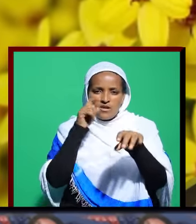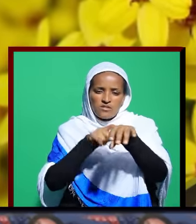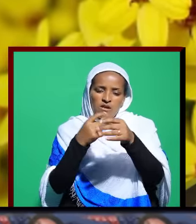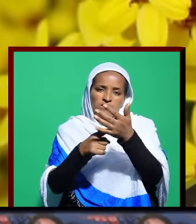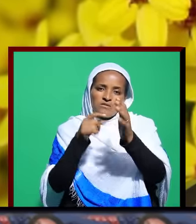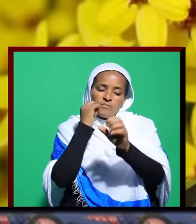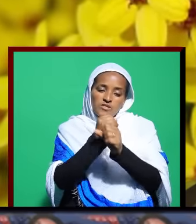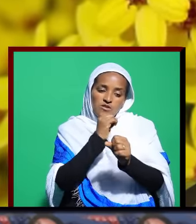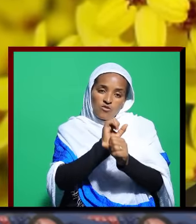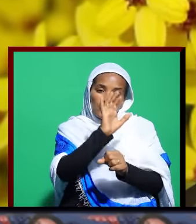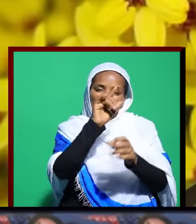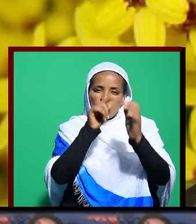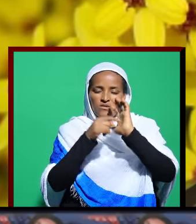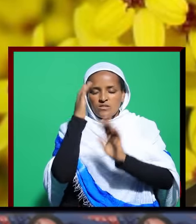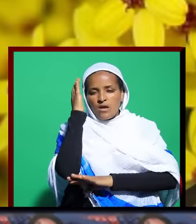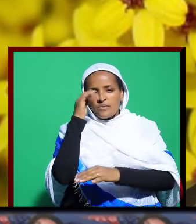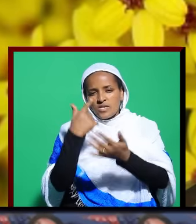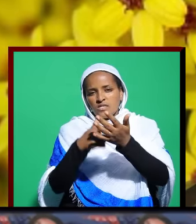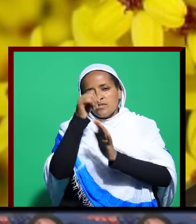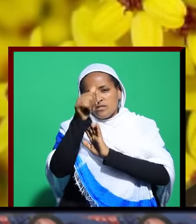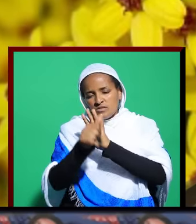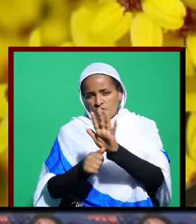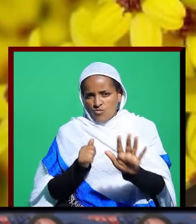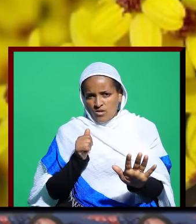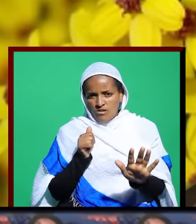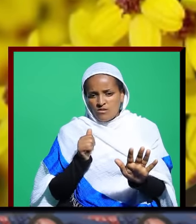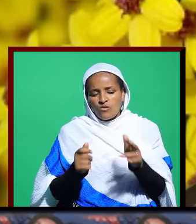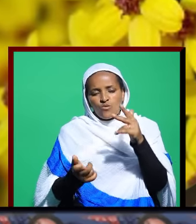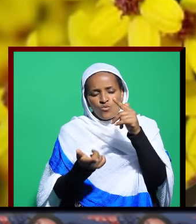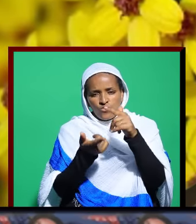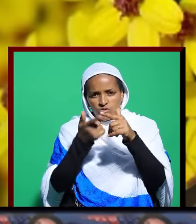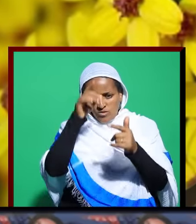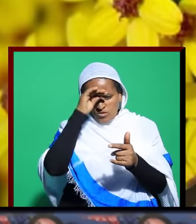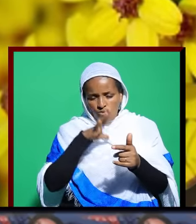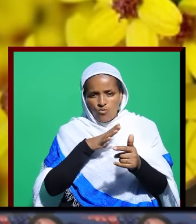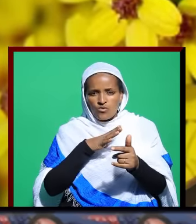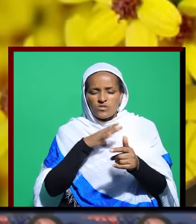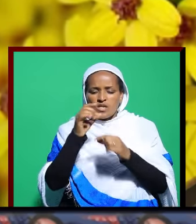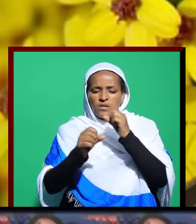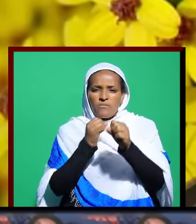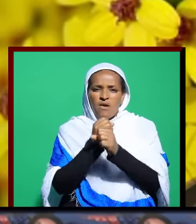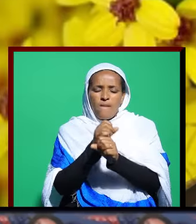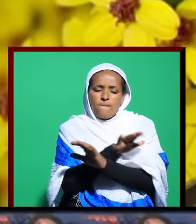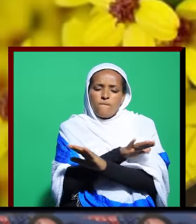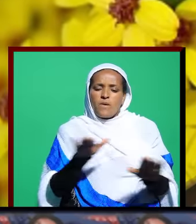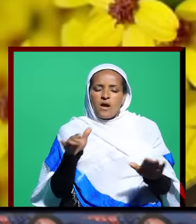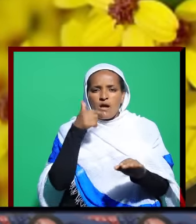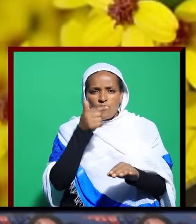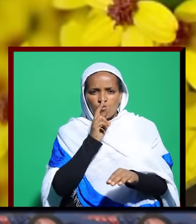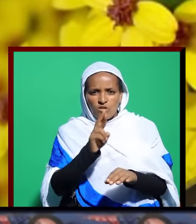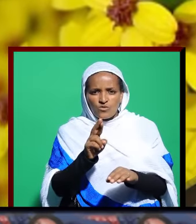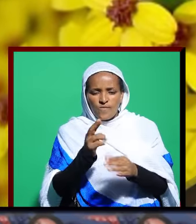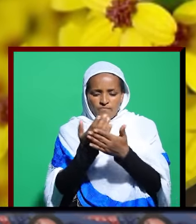ጊዜ ተጠያቂ ይሆናሉ በስራቸው ማለት ነው። እግዚአብሔር ከዚህ ይሰውረን። ሁለተኛው ሰዎች እድሜ በቃኝ ባዮች